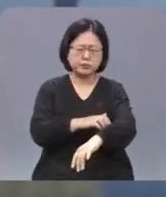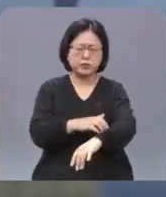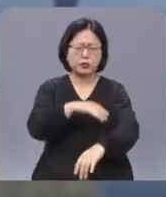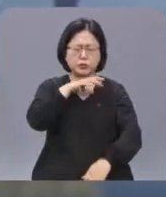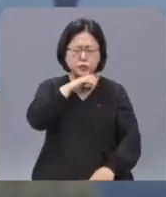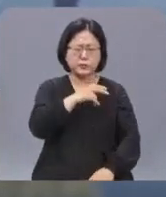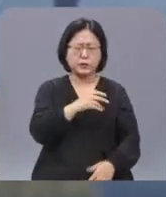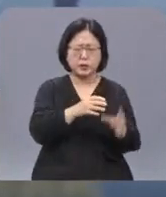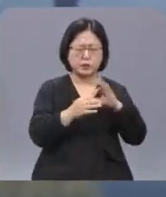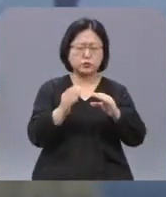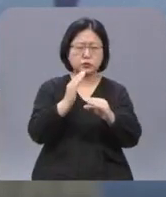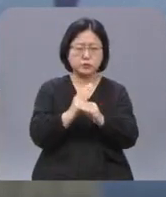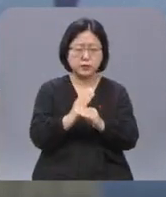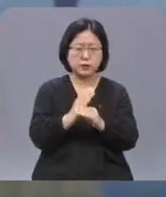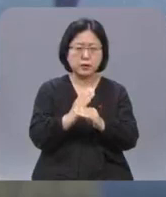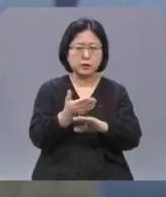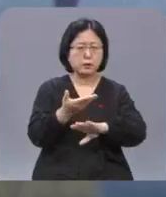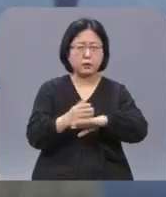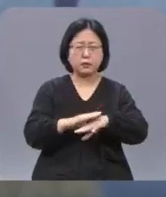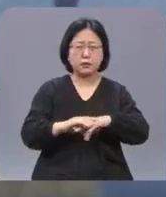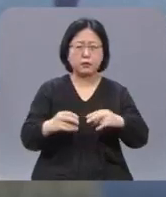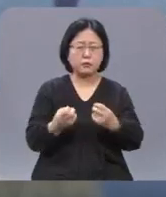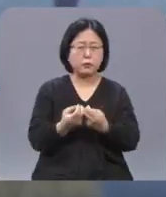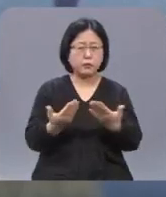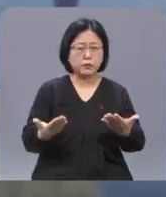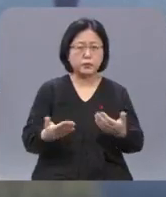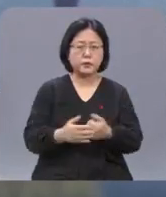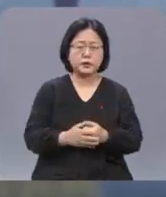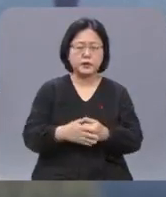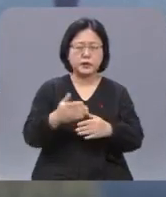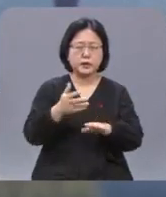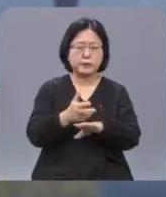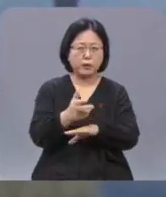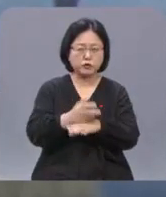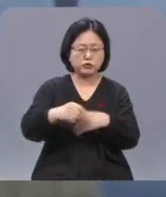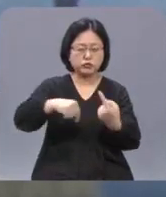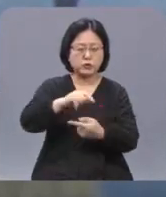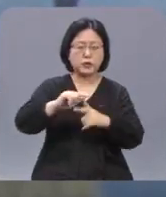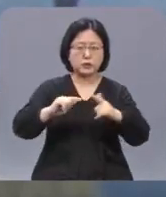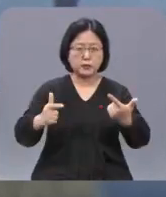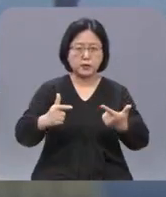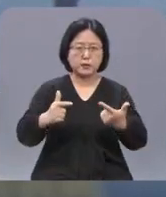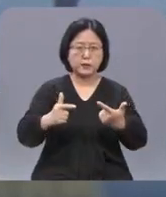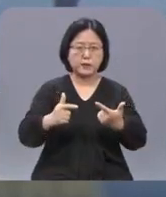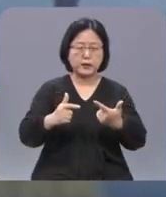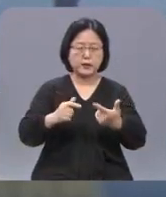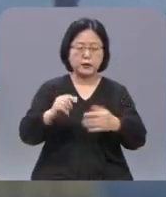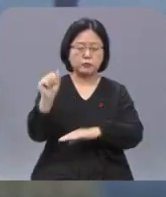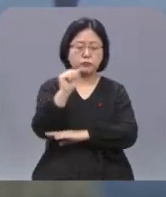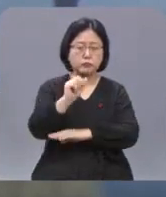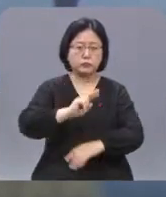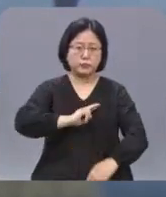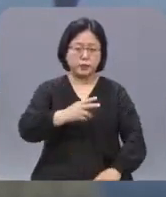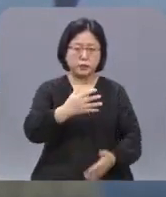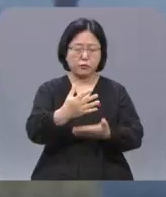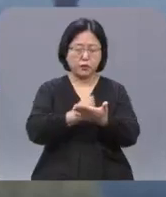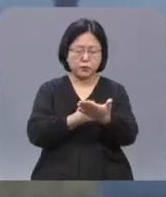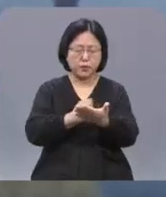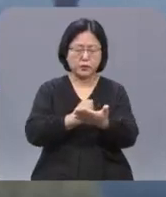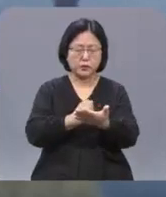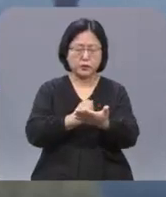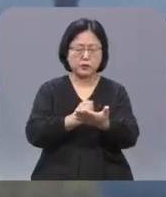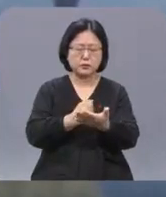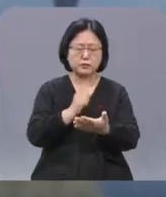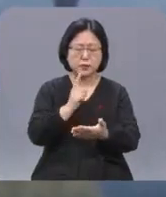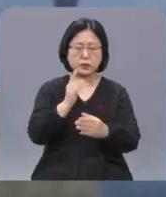있지만 이렇다 할 진전은 없습니다 이렇게 버스를 운행하지 않을 경우 버스 운행 면허를 반납해야 한다는 주장도